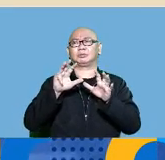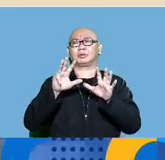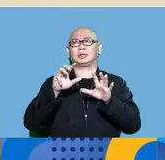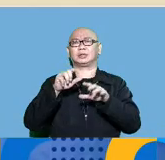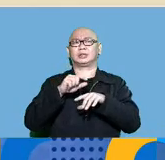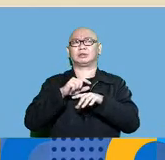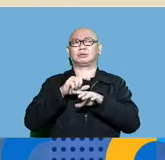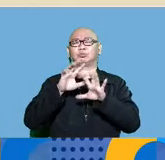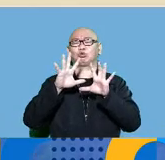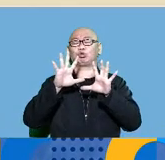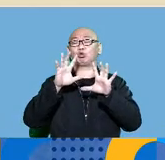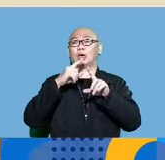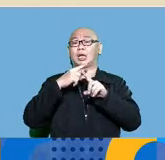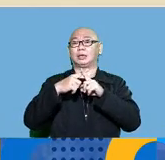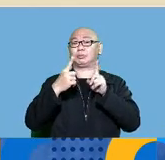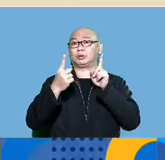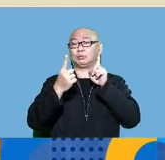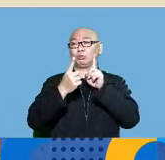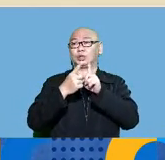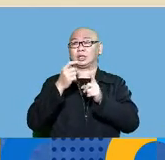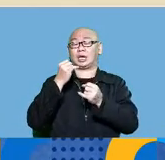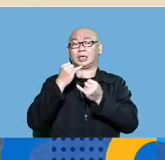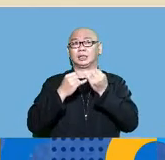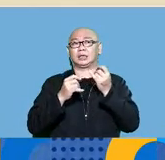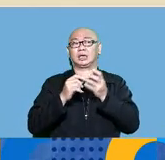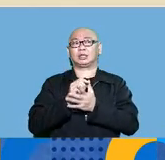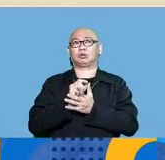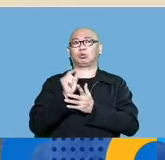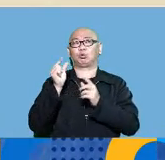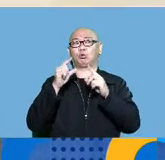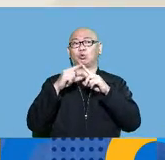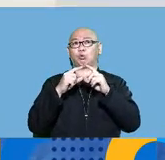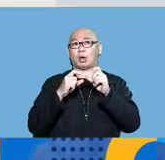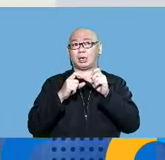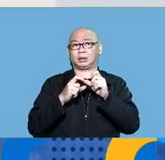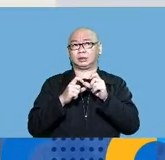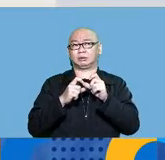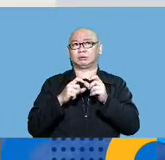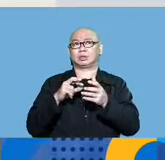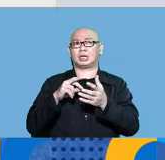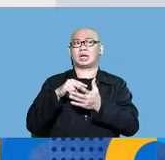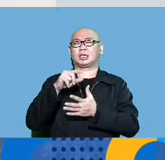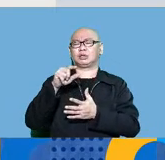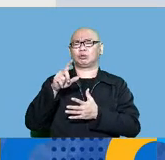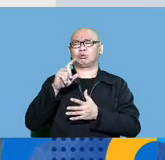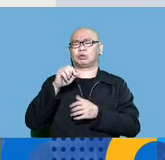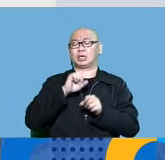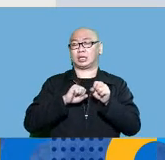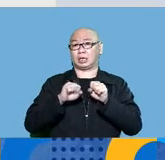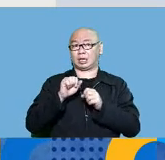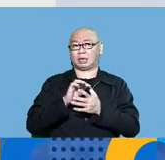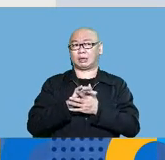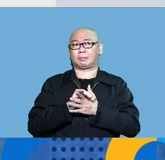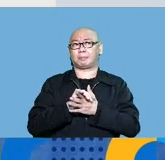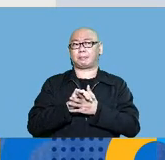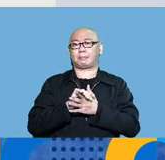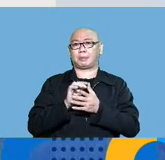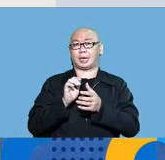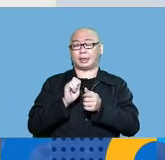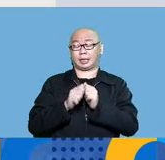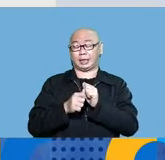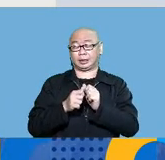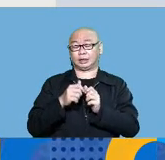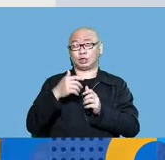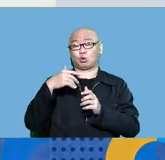9-10 kali pertemuan tatap muka dan diakhiri dengan UAS. Kemudian sejalan dengan itu juga dilaksanakan praktikum di